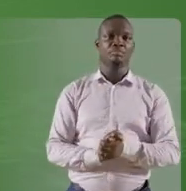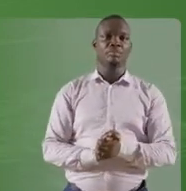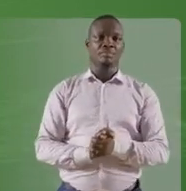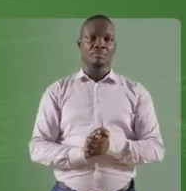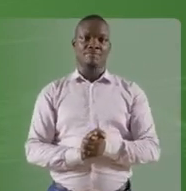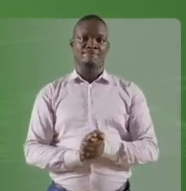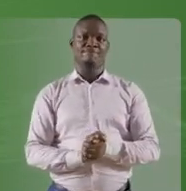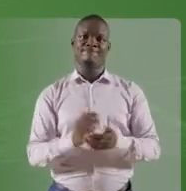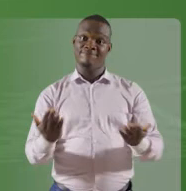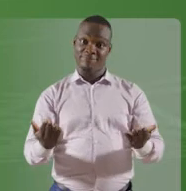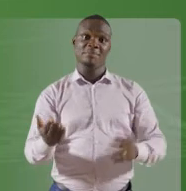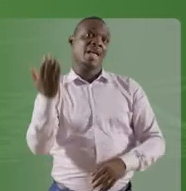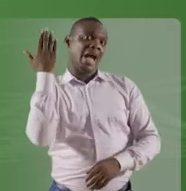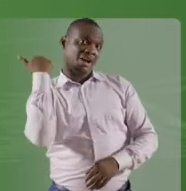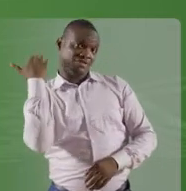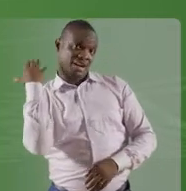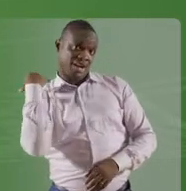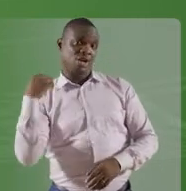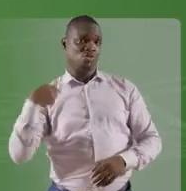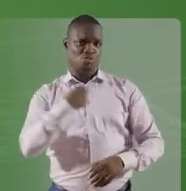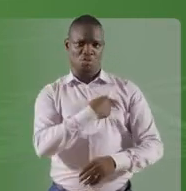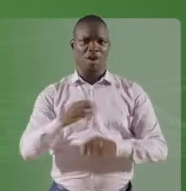Dans une première séance,